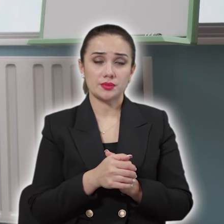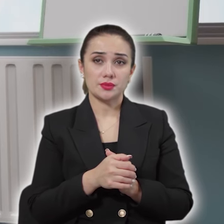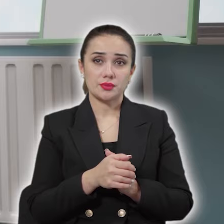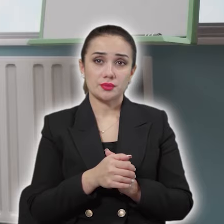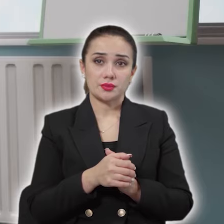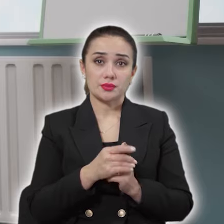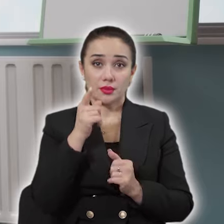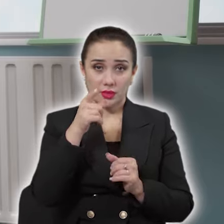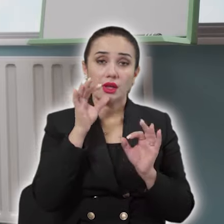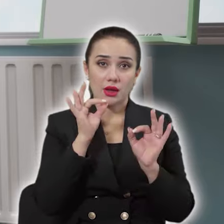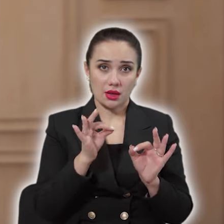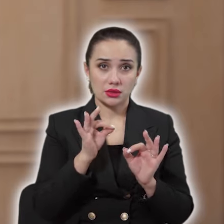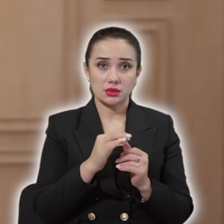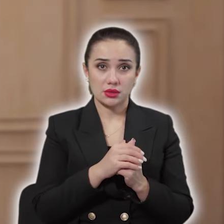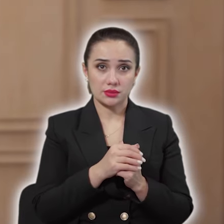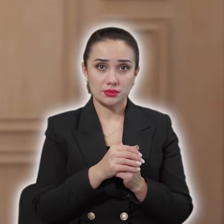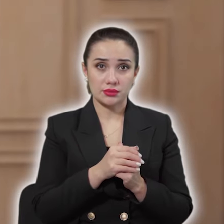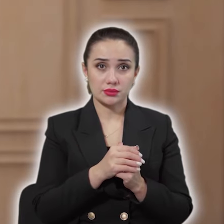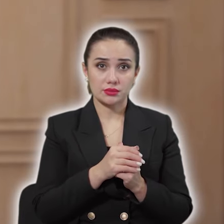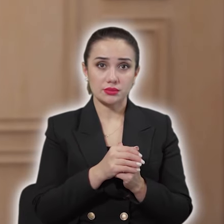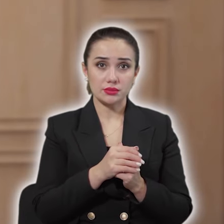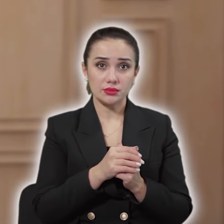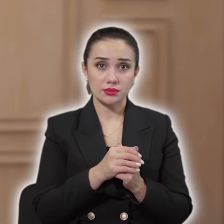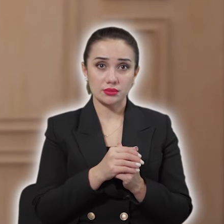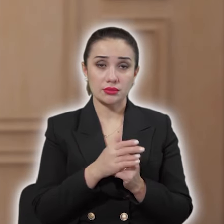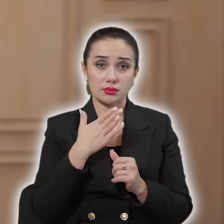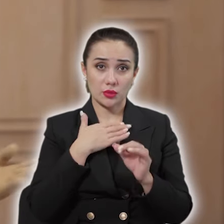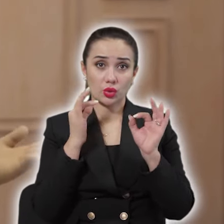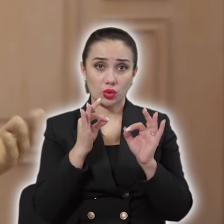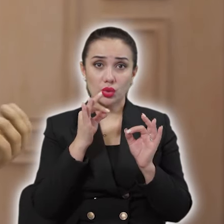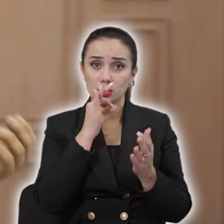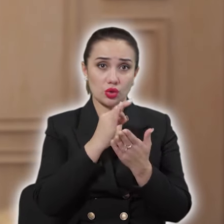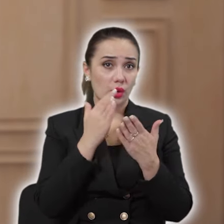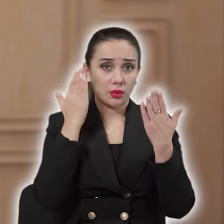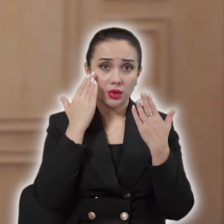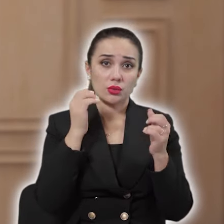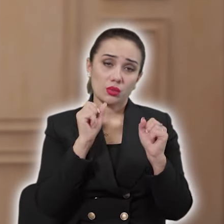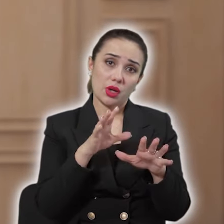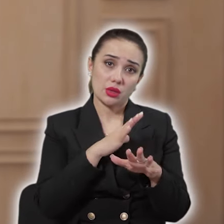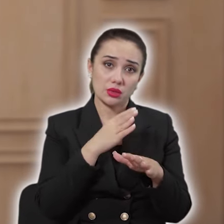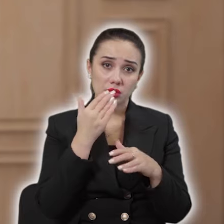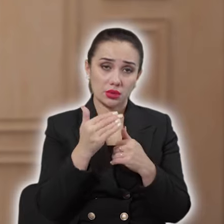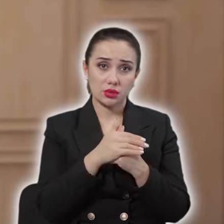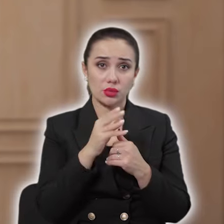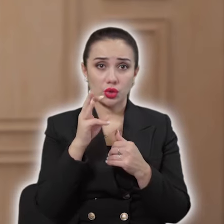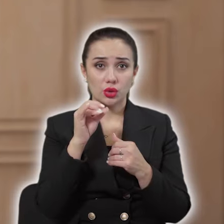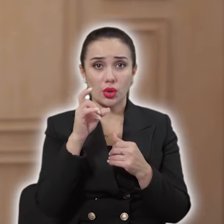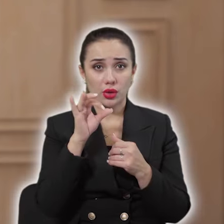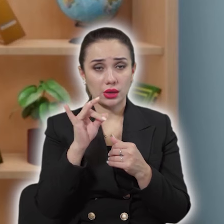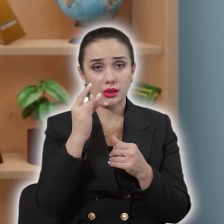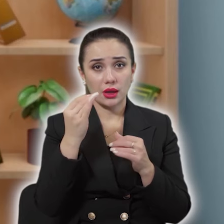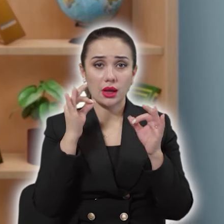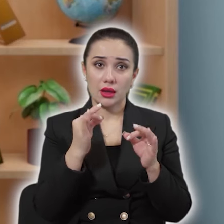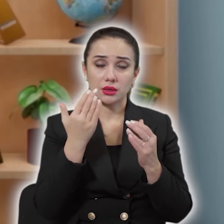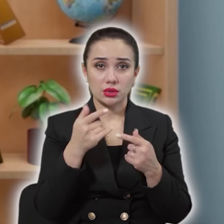Bobur, lekin sen haqsan. Bu nima deganing axir? Men to'g'ri javobni bilmayman. Balki Tohir